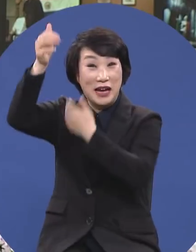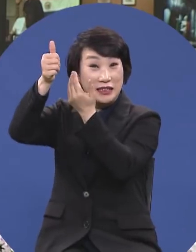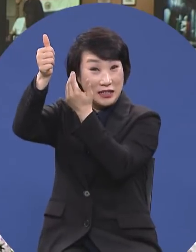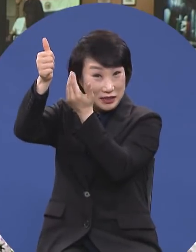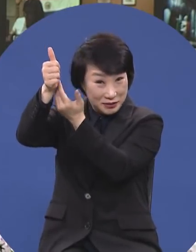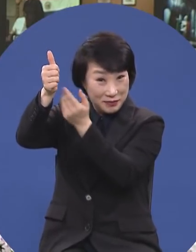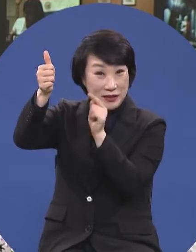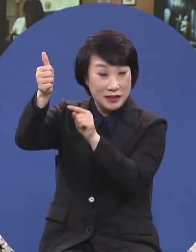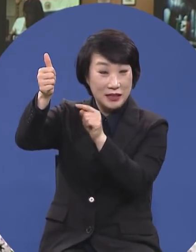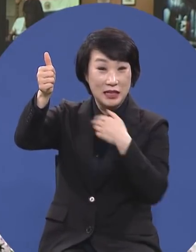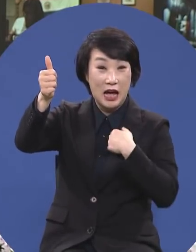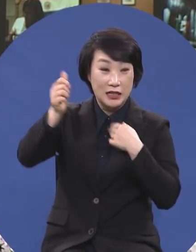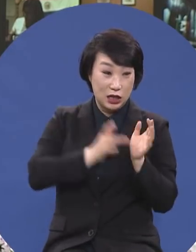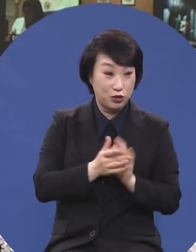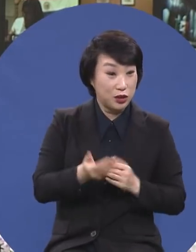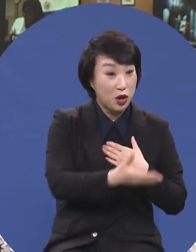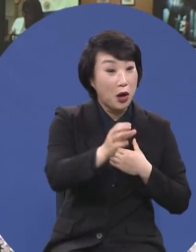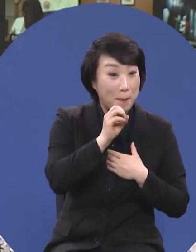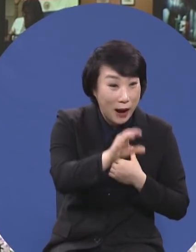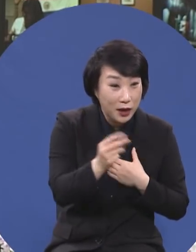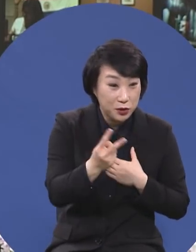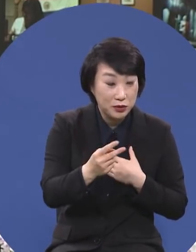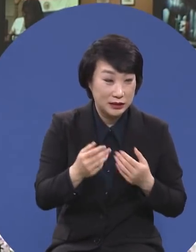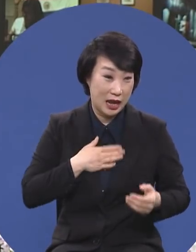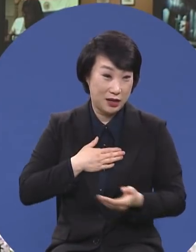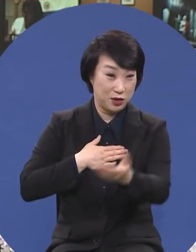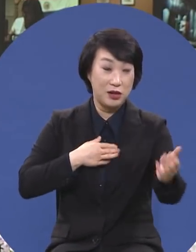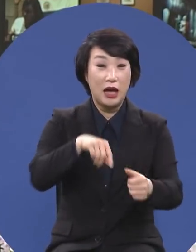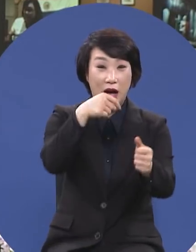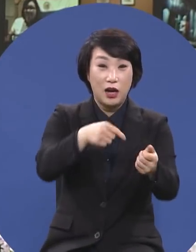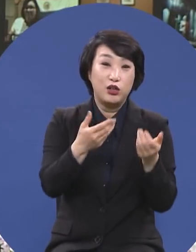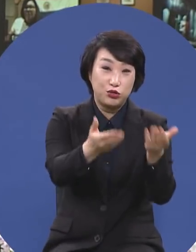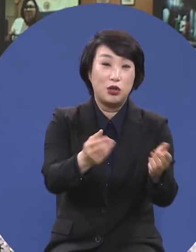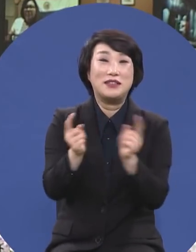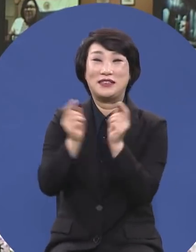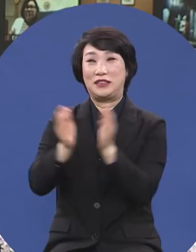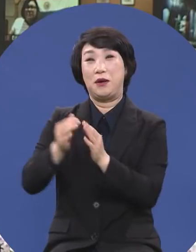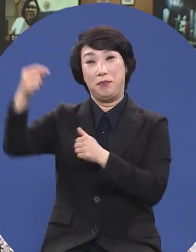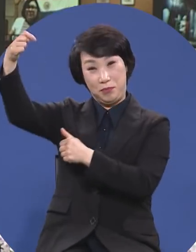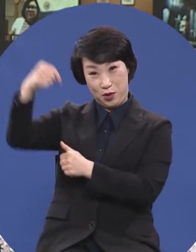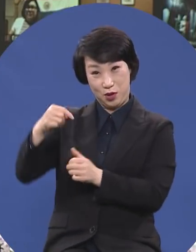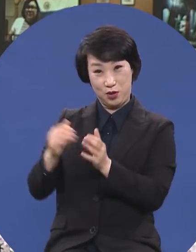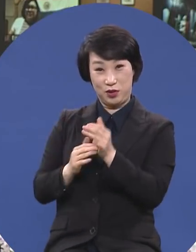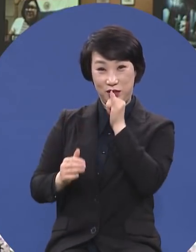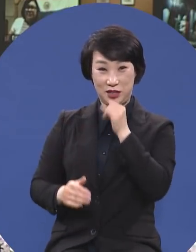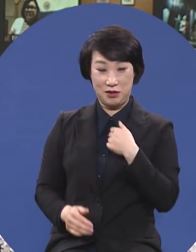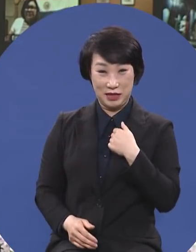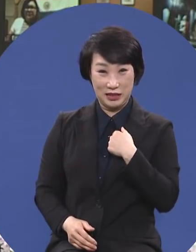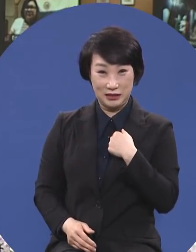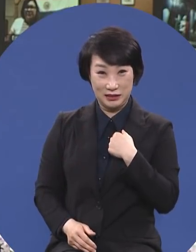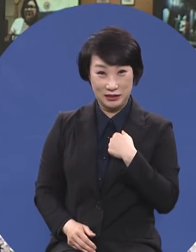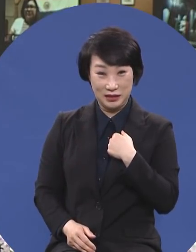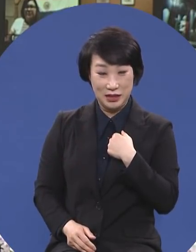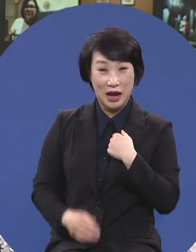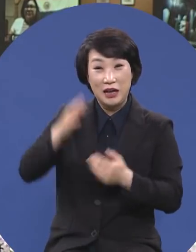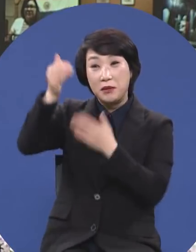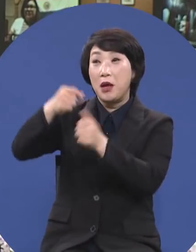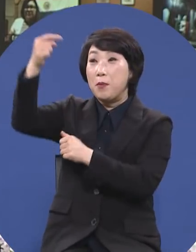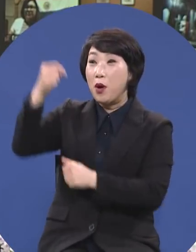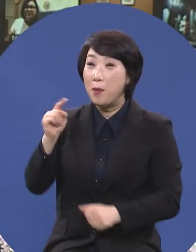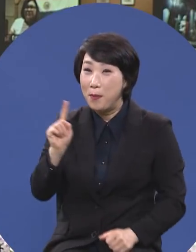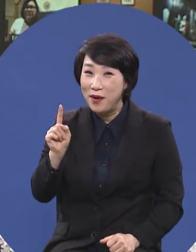아버지께서 나의 말할 것과 이룰 것을 친히 명령하여 주셨으니 나는